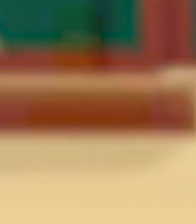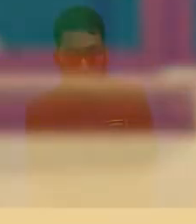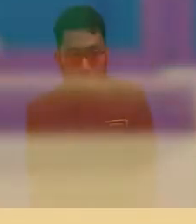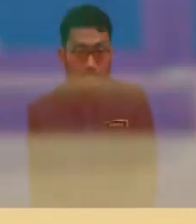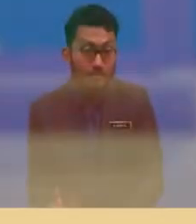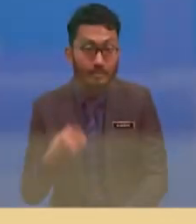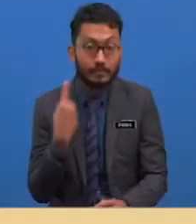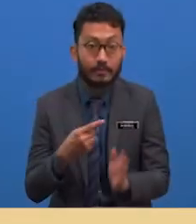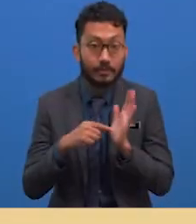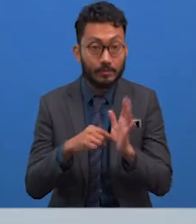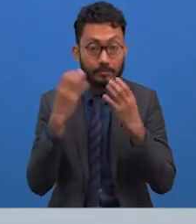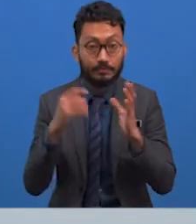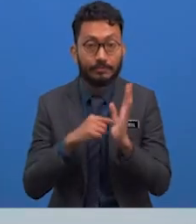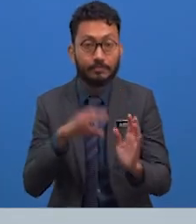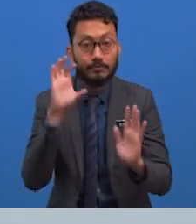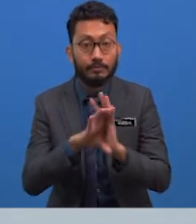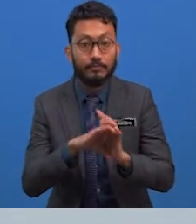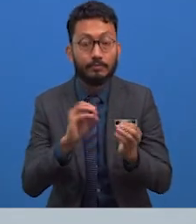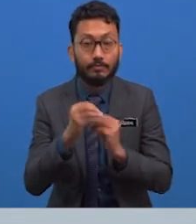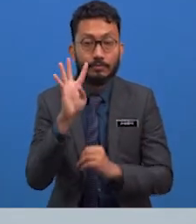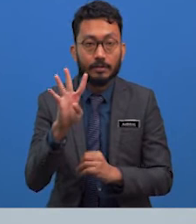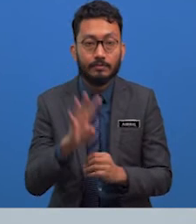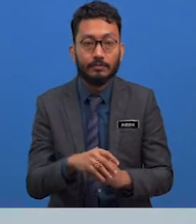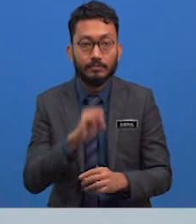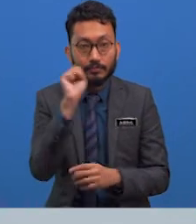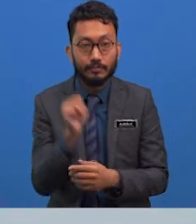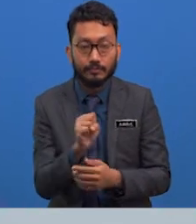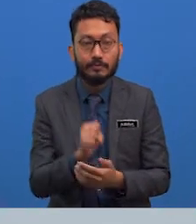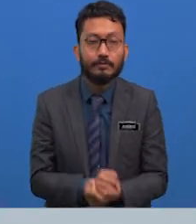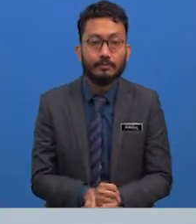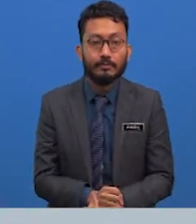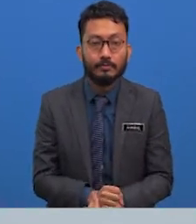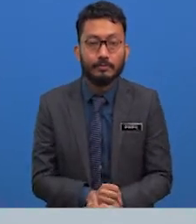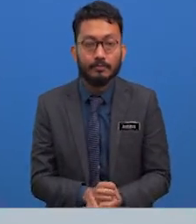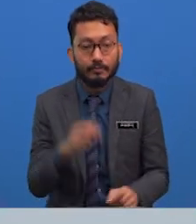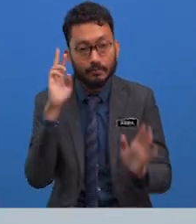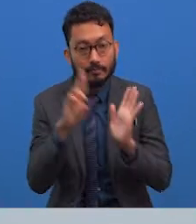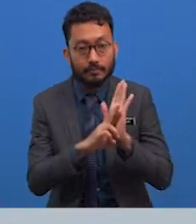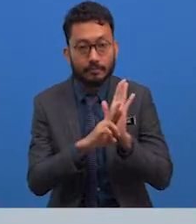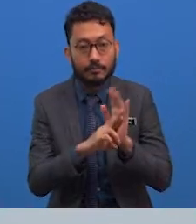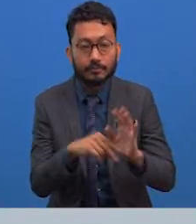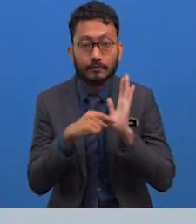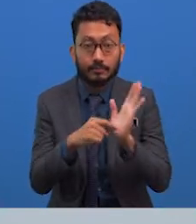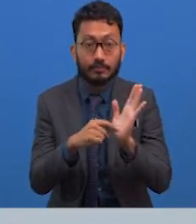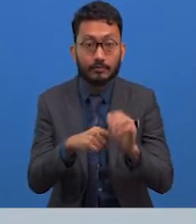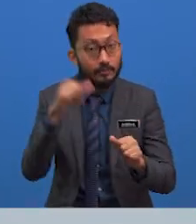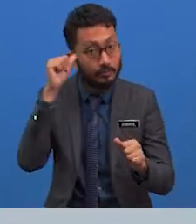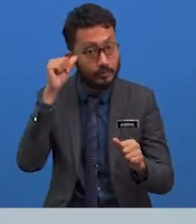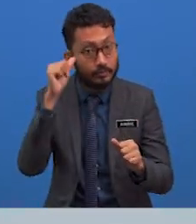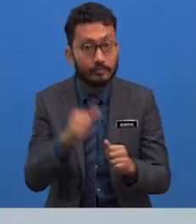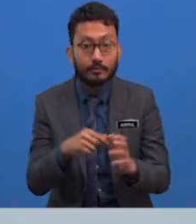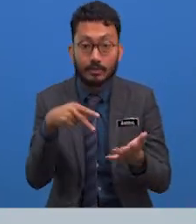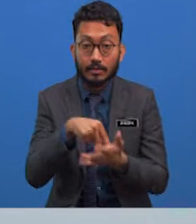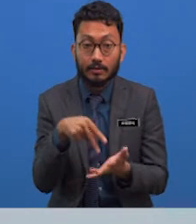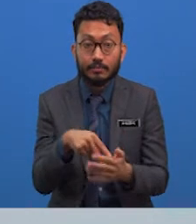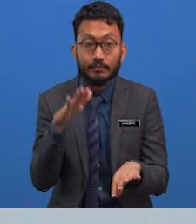Mari cikgu tunjukkan contoh keempat. Soalannya, Rajah menunjukkan Abdul berdiri di